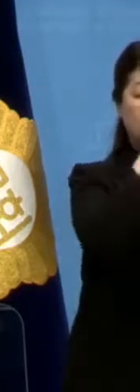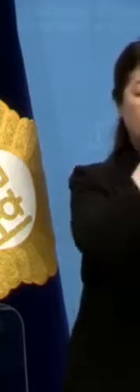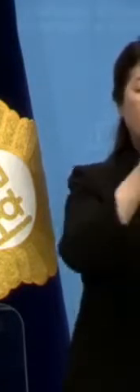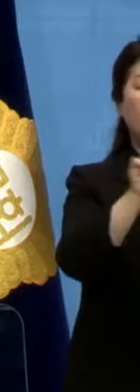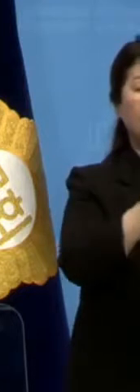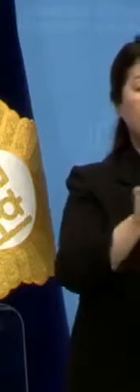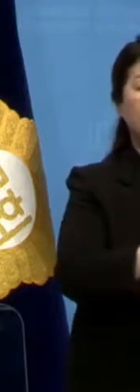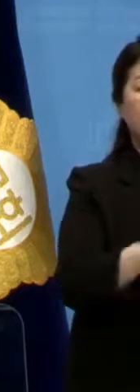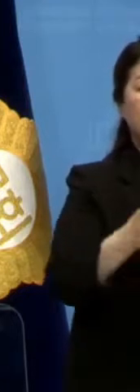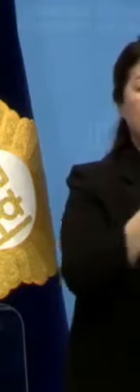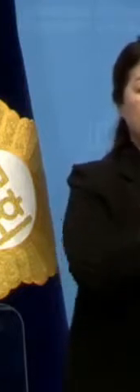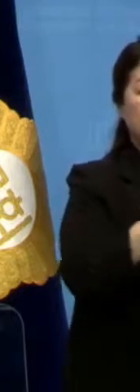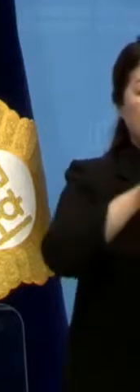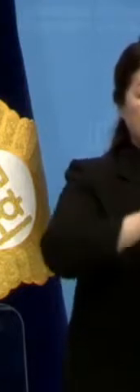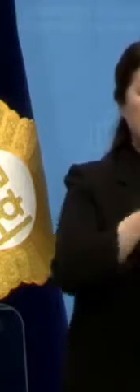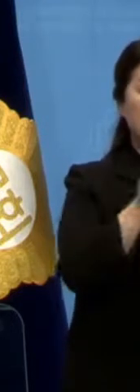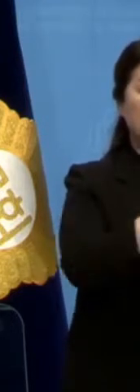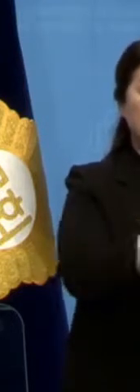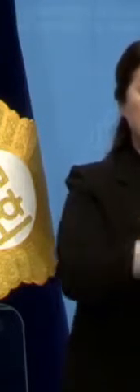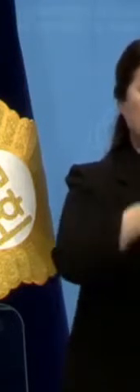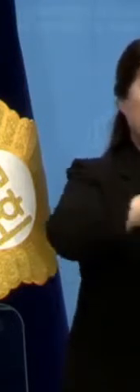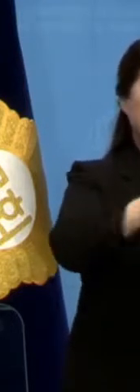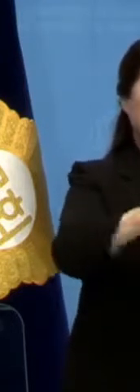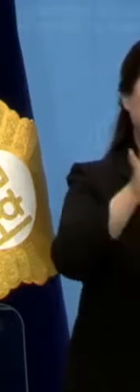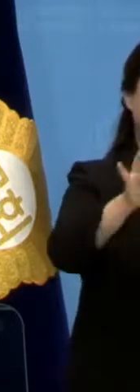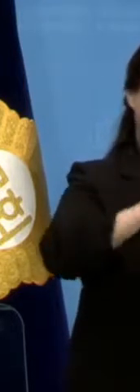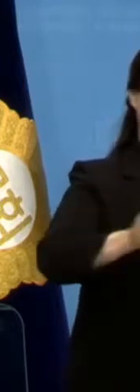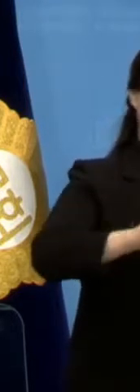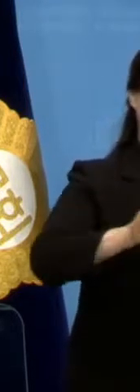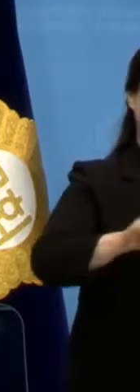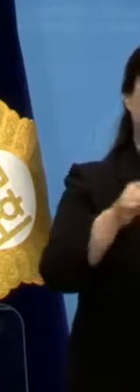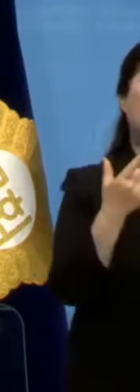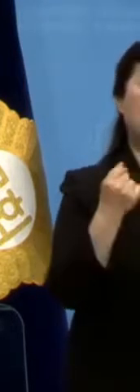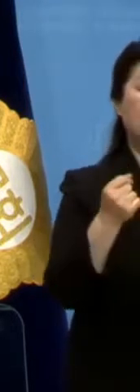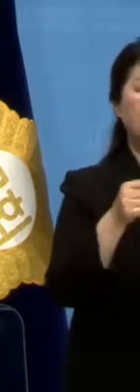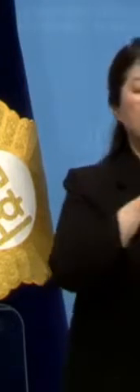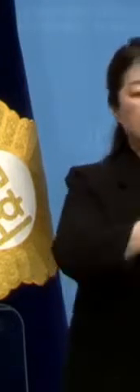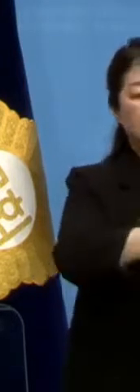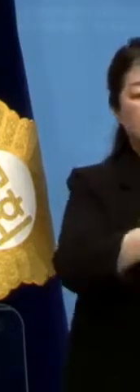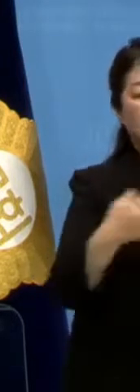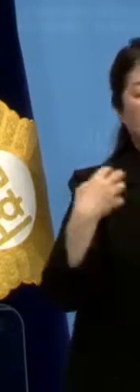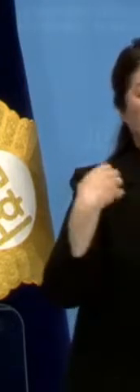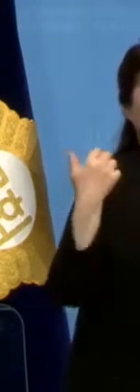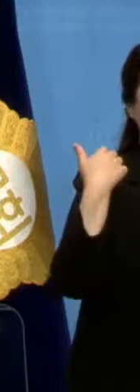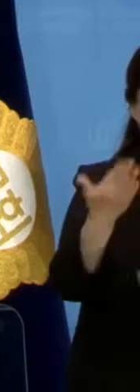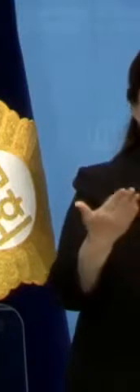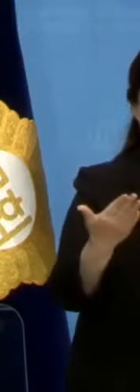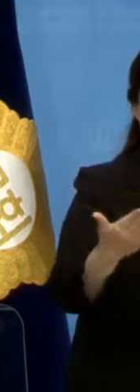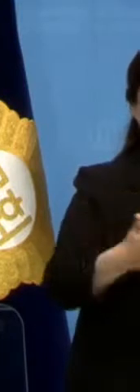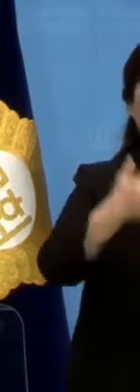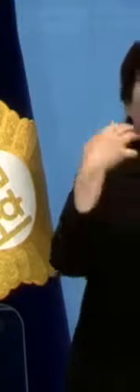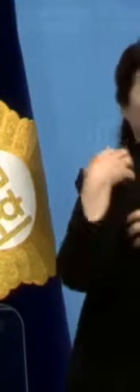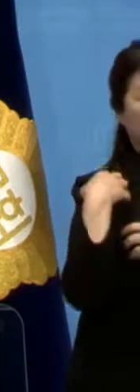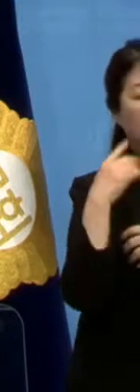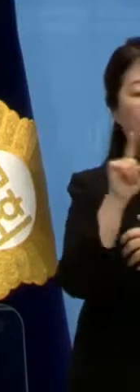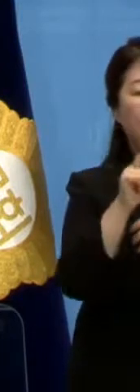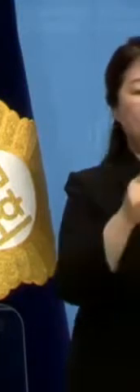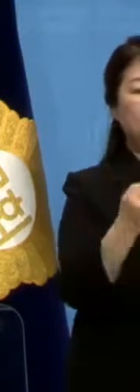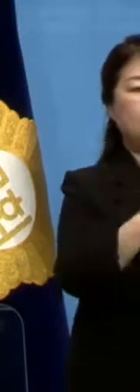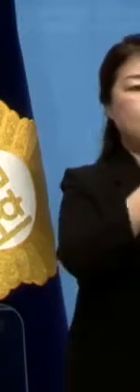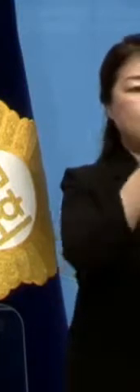임기 내에 원없이 재정을 쓰겠다는 책임 방기이자 그 부담을 고스란히 미래